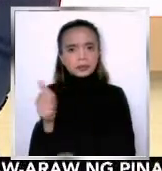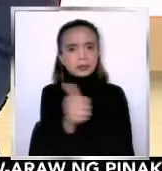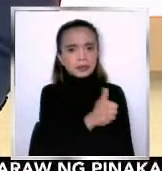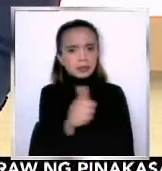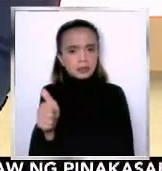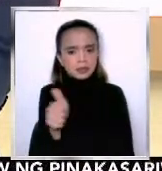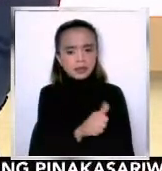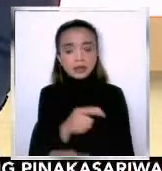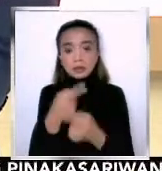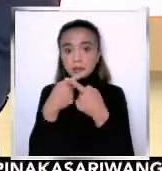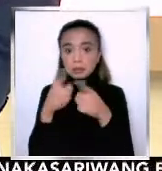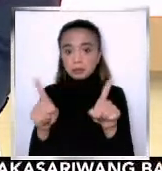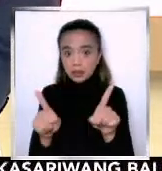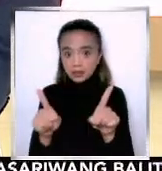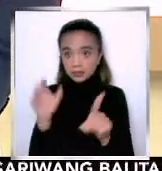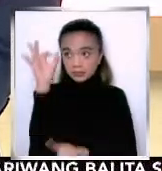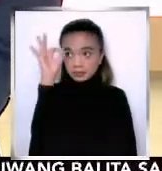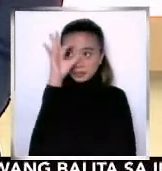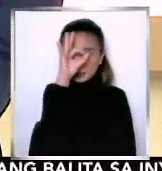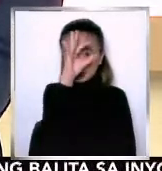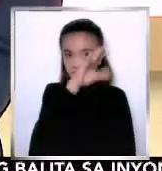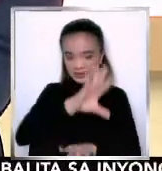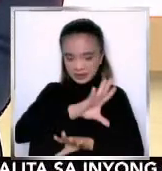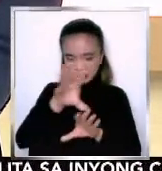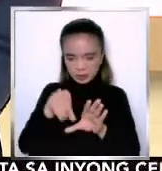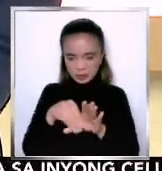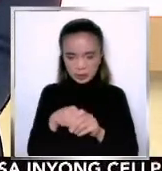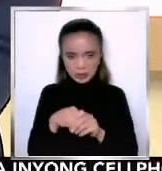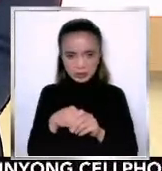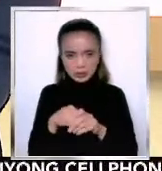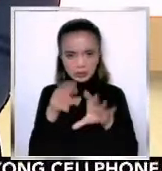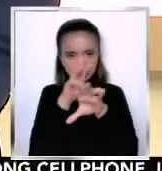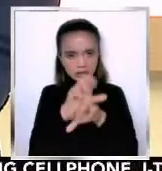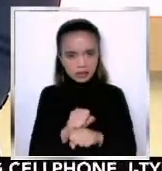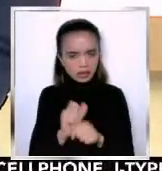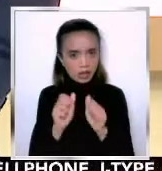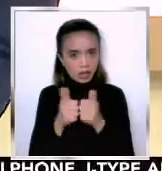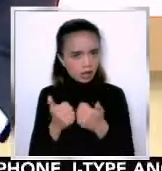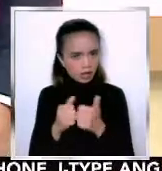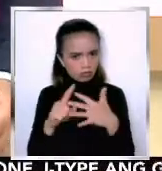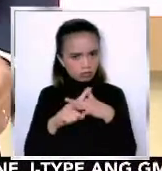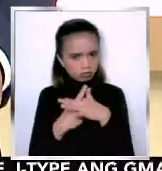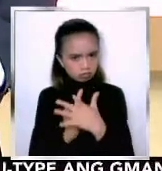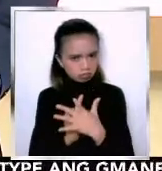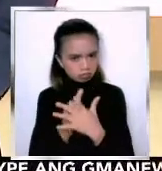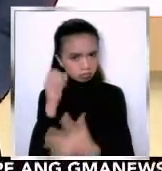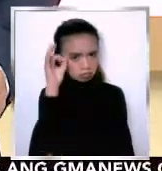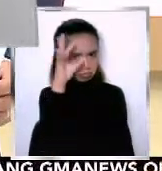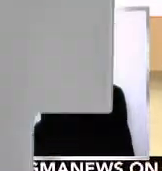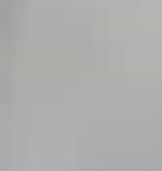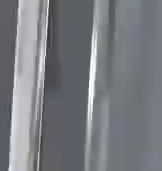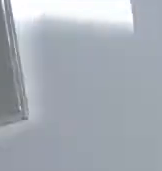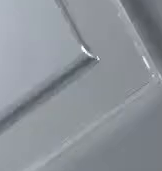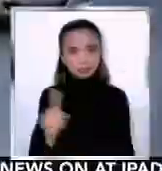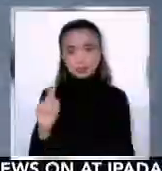naging parte na ng ating pang-araw-araw, alam mo ba kung paano nagsimula? Kuya Kim, ano na?